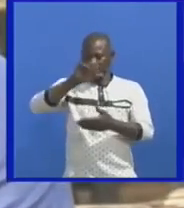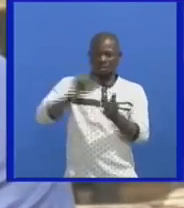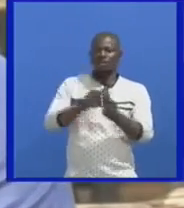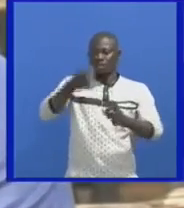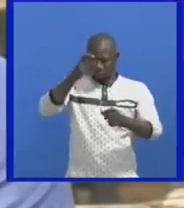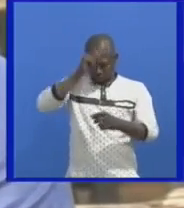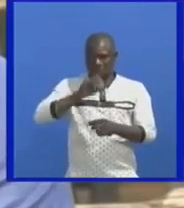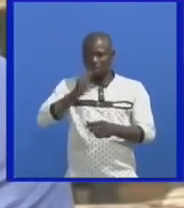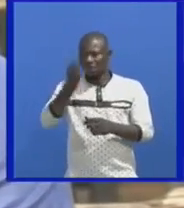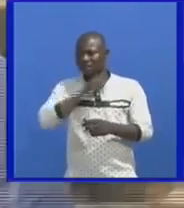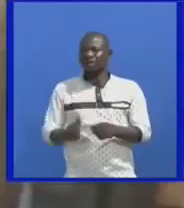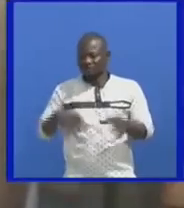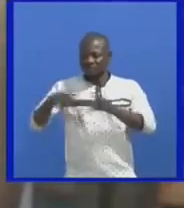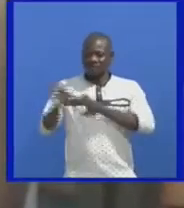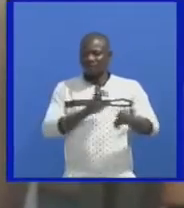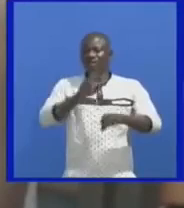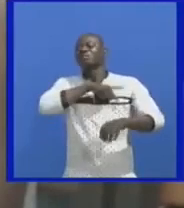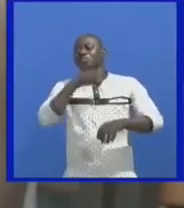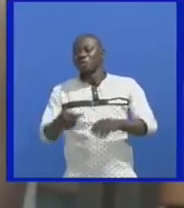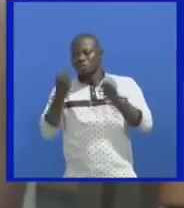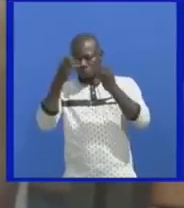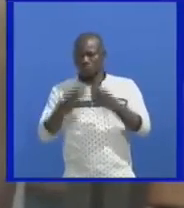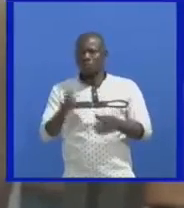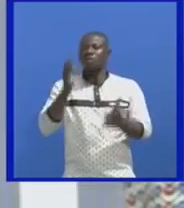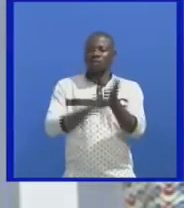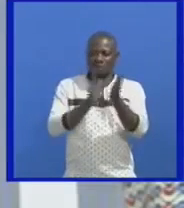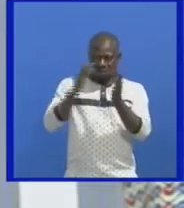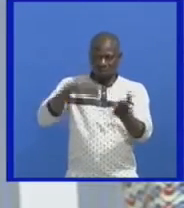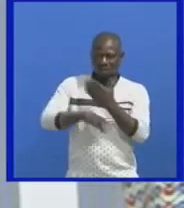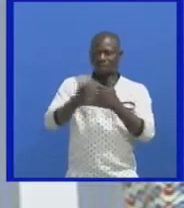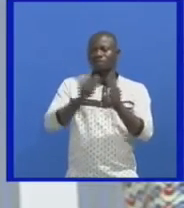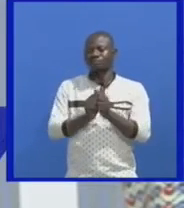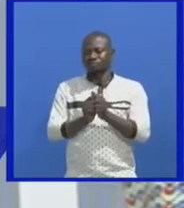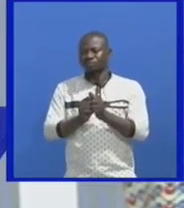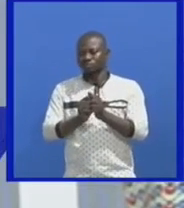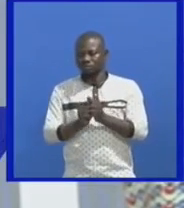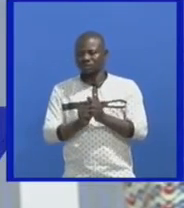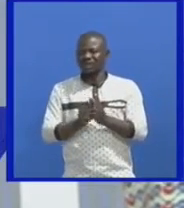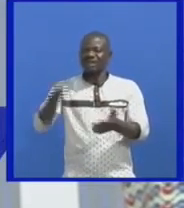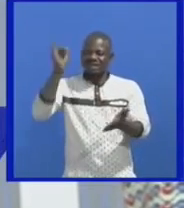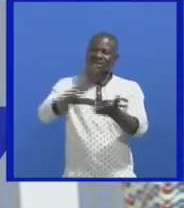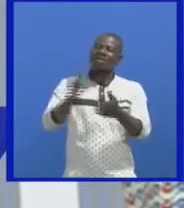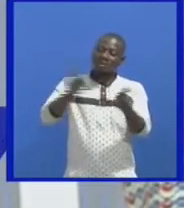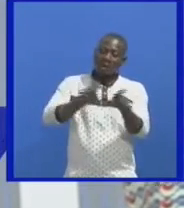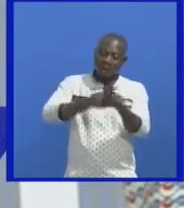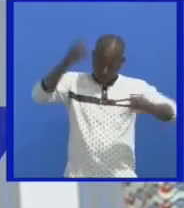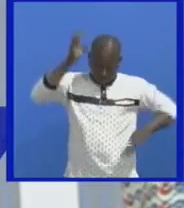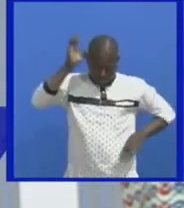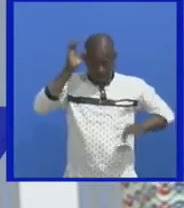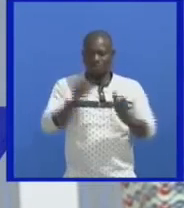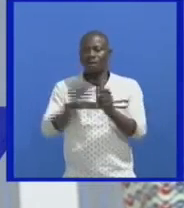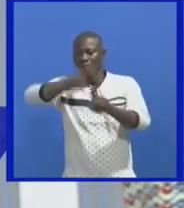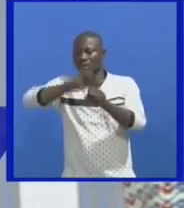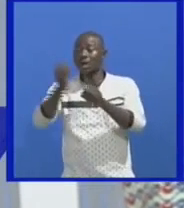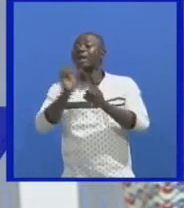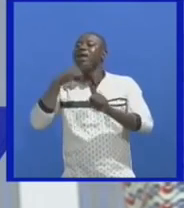en milieu scolaire et constitue un frein au développement. L'incivisme est un cancer social qui, à l'heure actuelle,